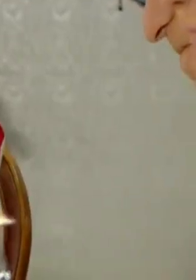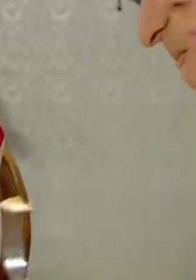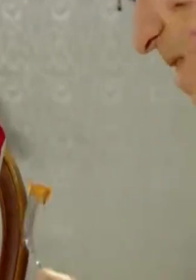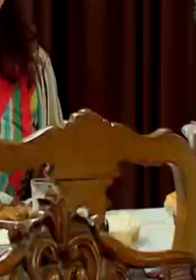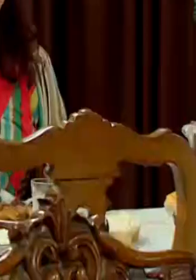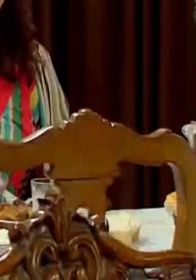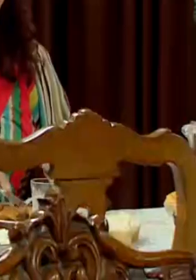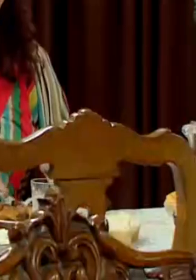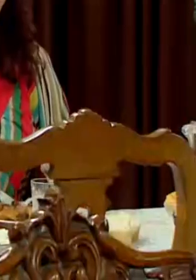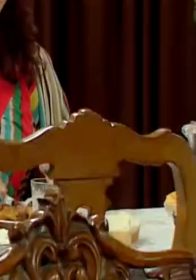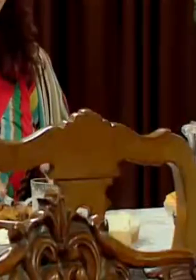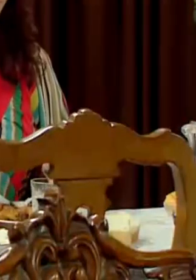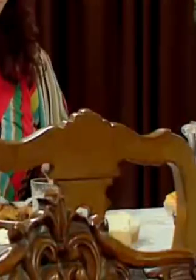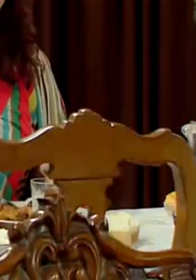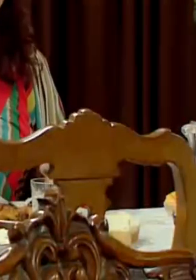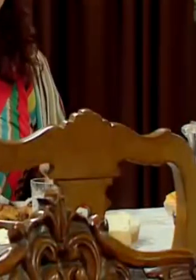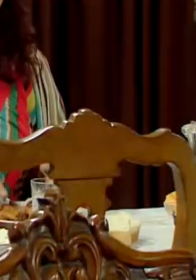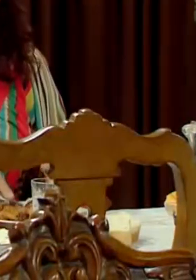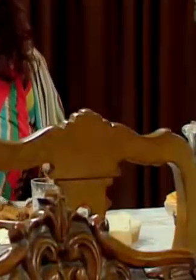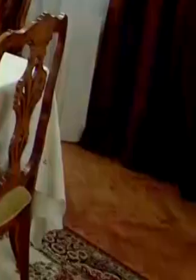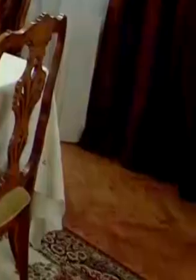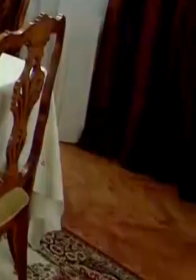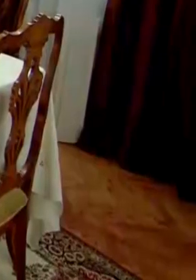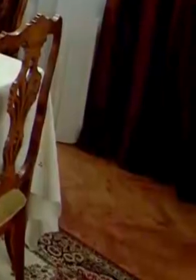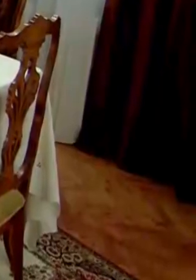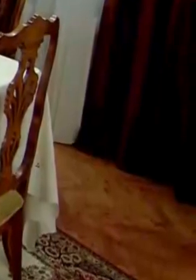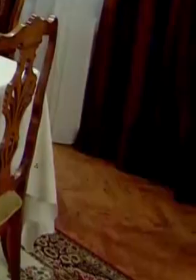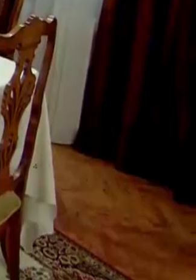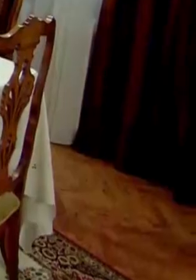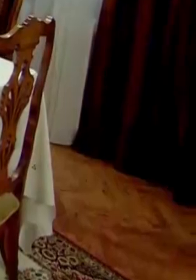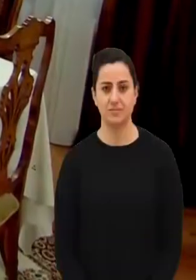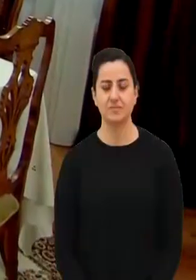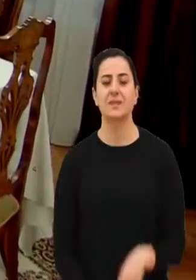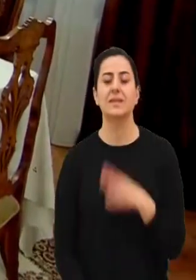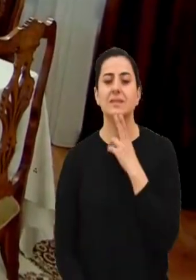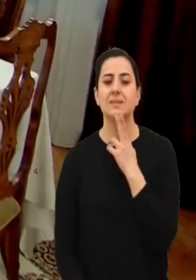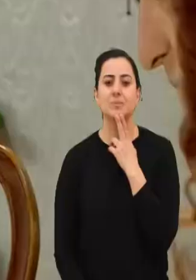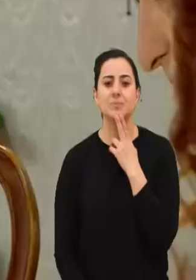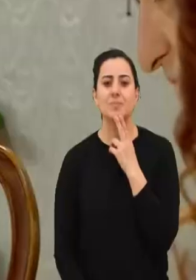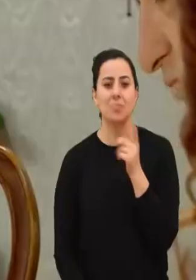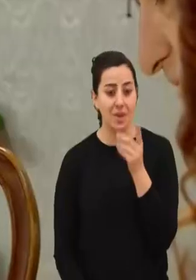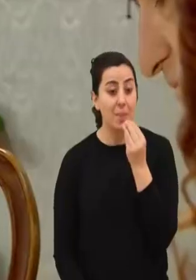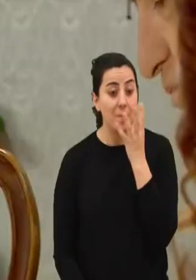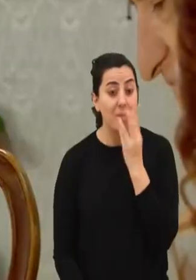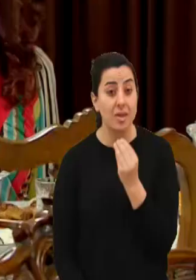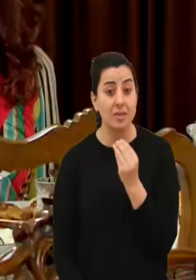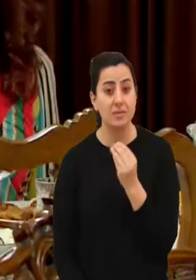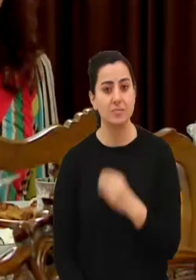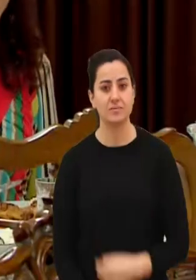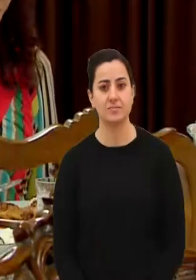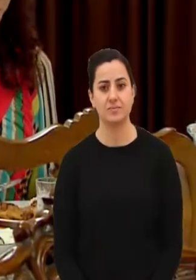Mecraların yemek masasında soğuk rüzgarlar esiyor. Yemekte kızartılmış patatesli kızım, tavuk. Beğendin mi yemeği